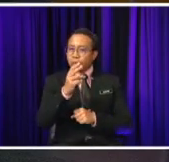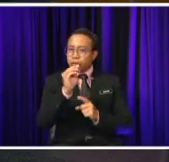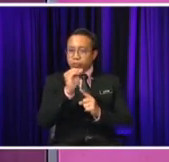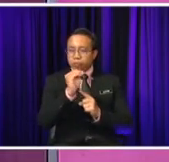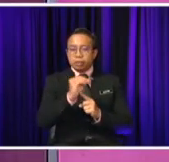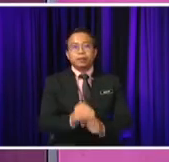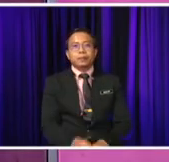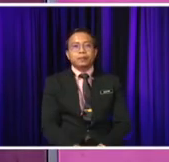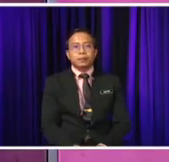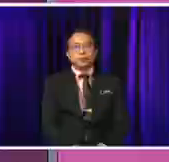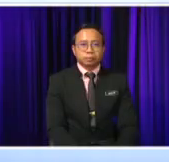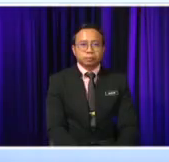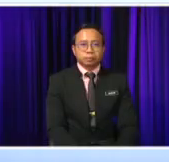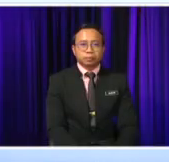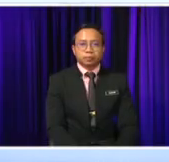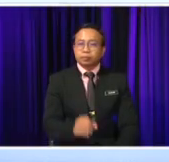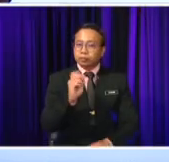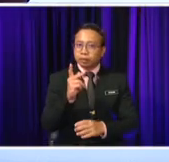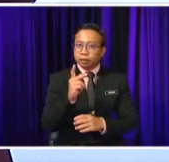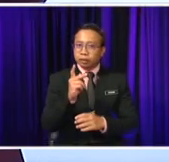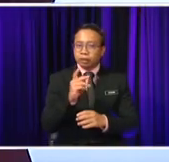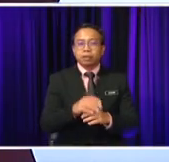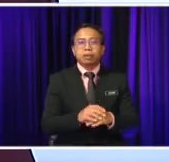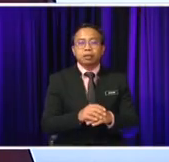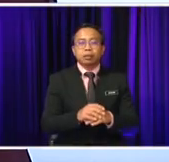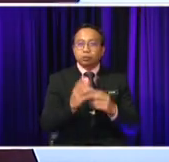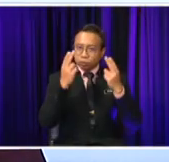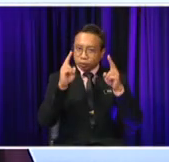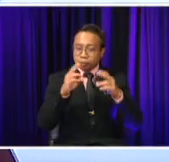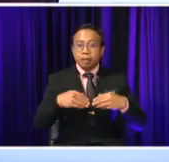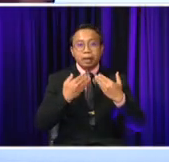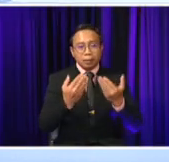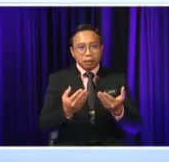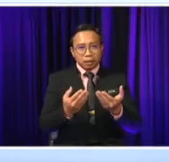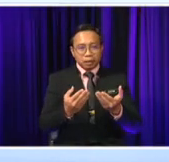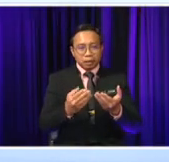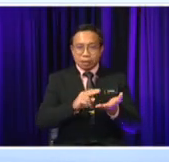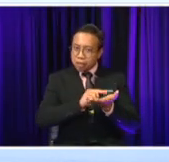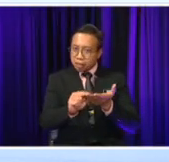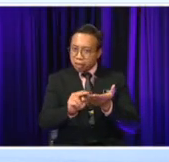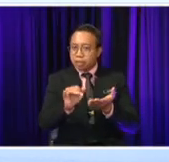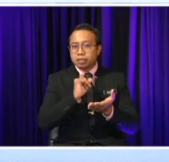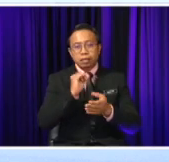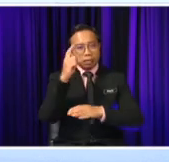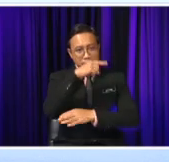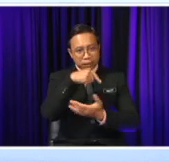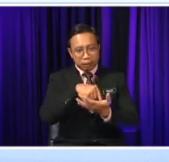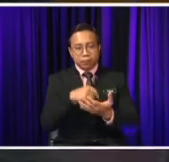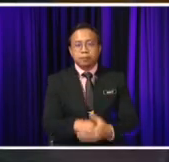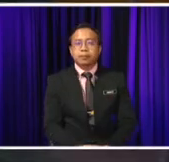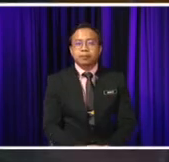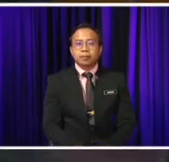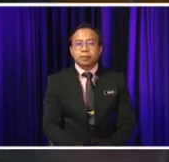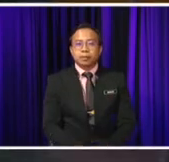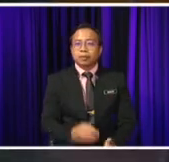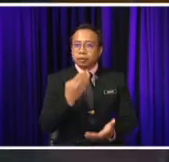bagi saya sangat baik oke Alhamdulillah Ustaz Jadi bagaimana Ustaz menilai prestasi saya hari ini Ustaz Oke